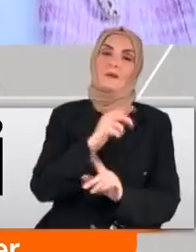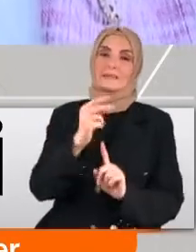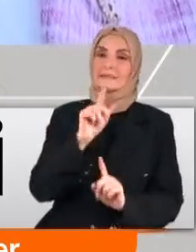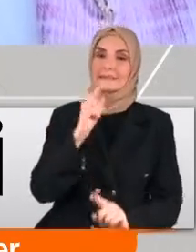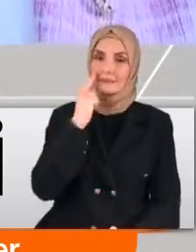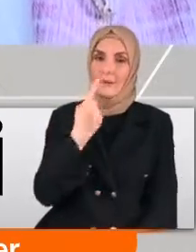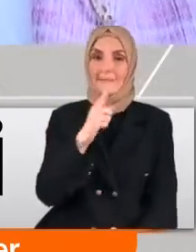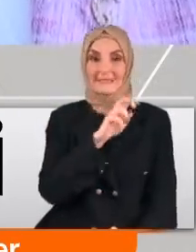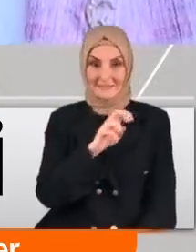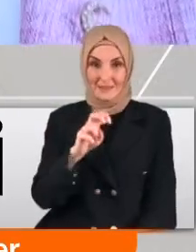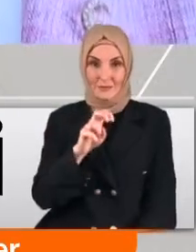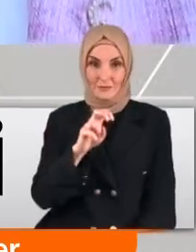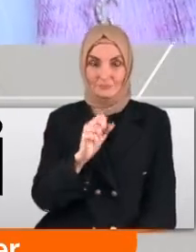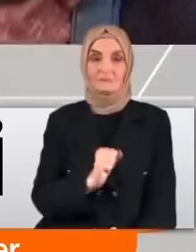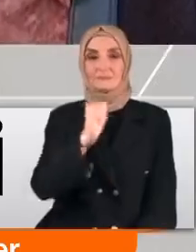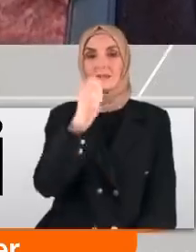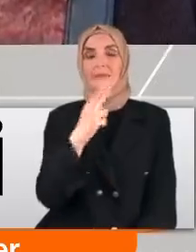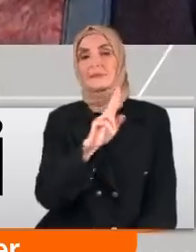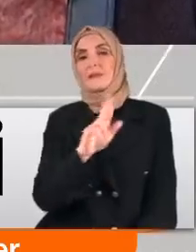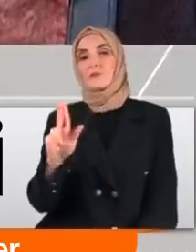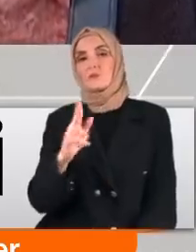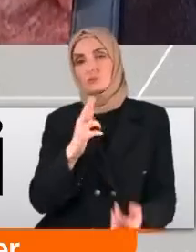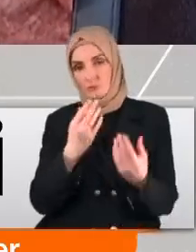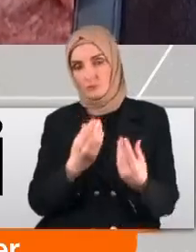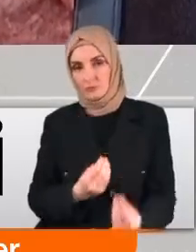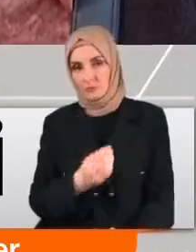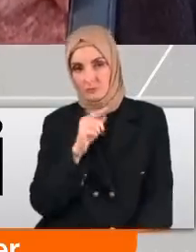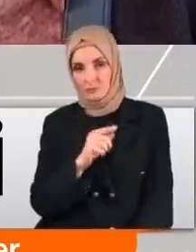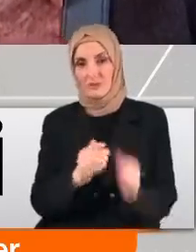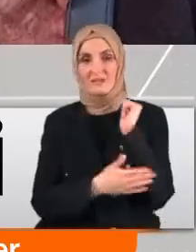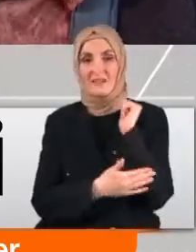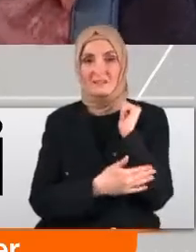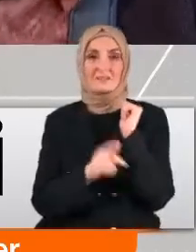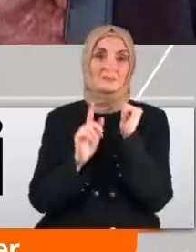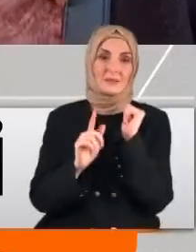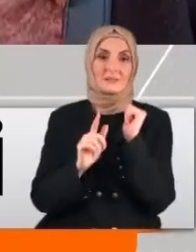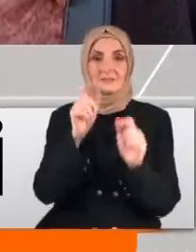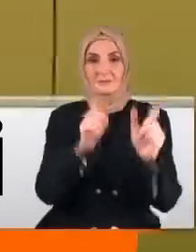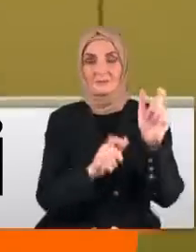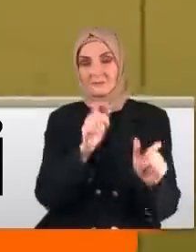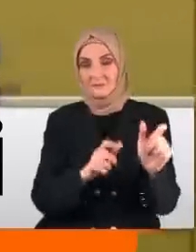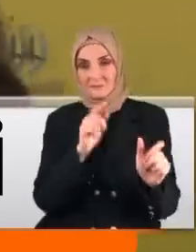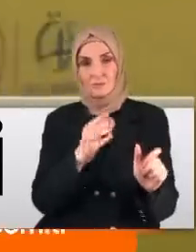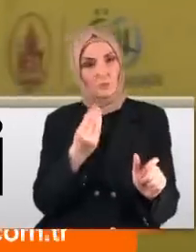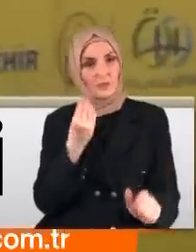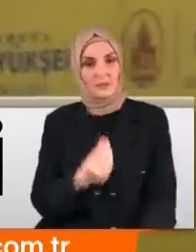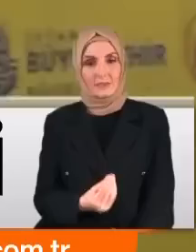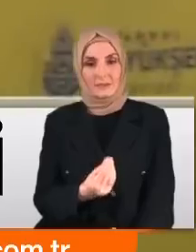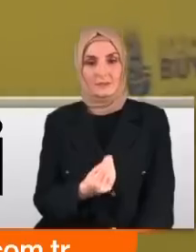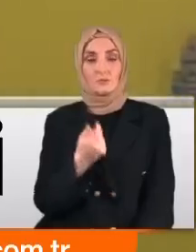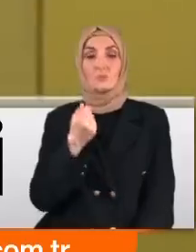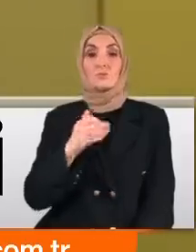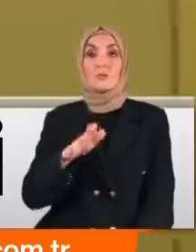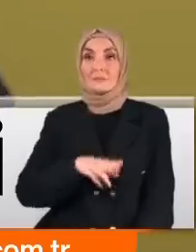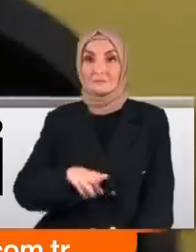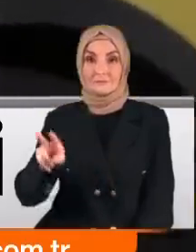2700 liraya yükseltmiş olduk. Onlar da yardıma muhtaç insanlar. Onun için çok iyi yani. Ücretsiz seyahat desteği